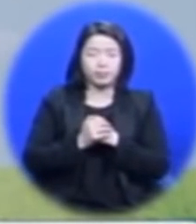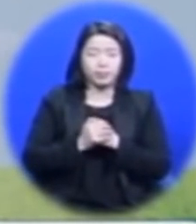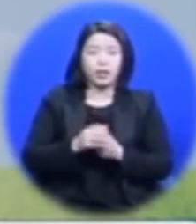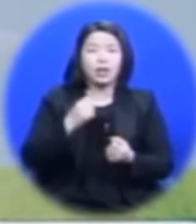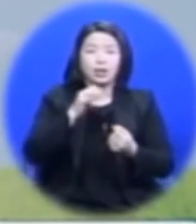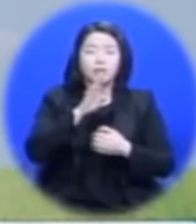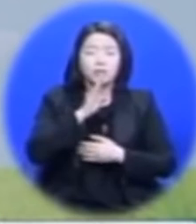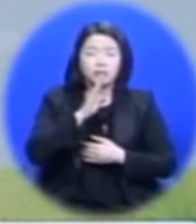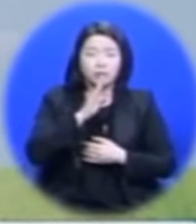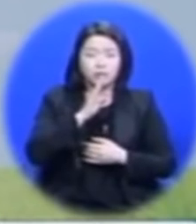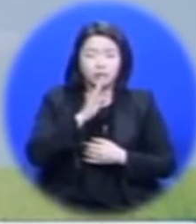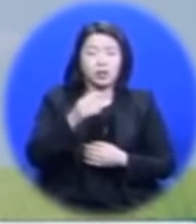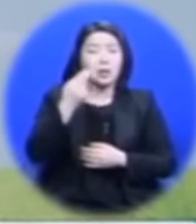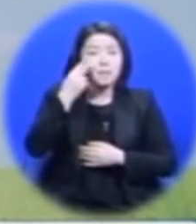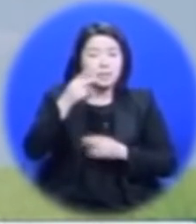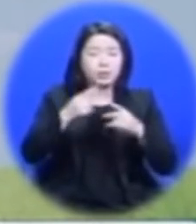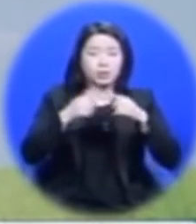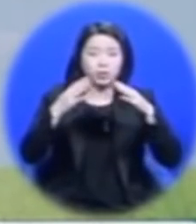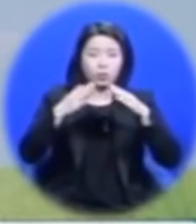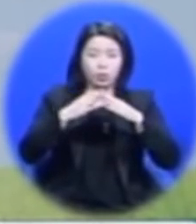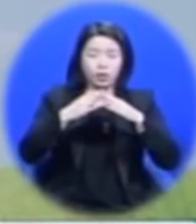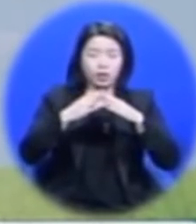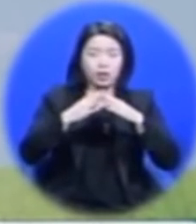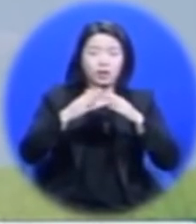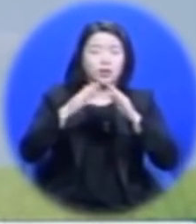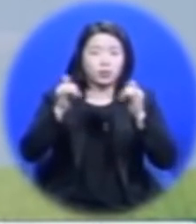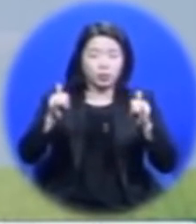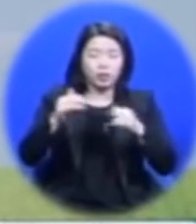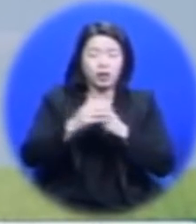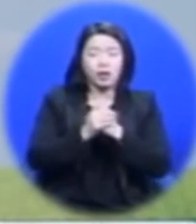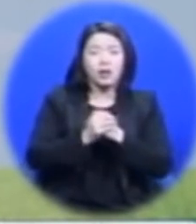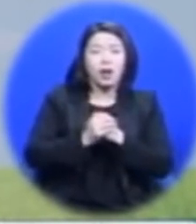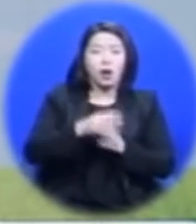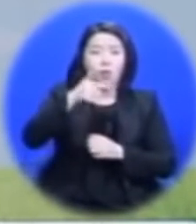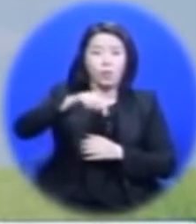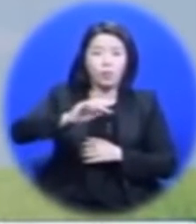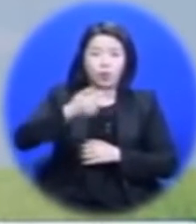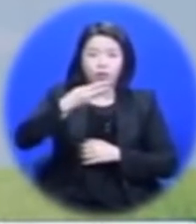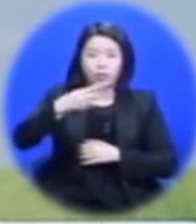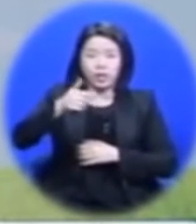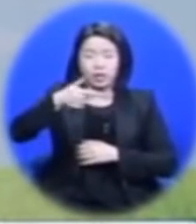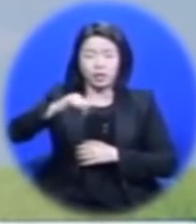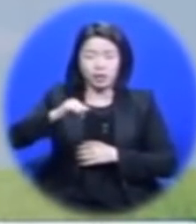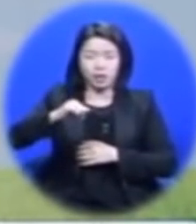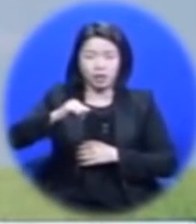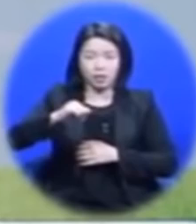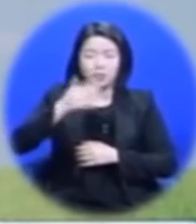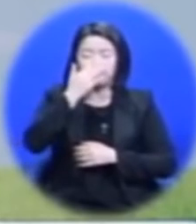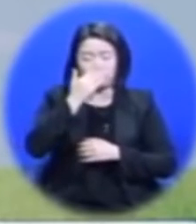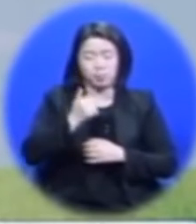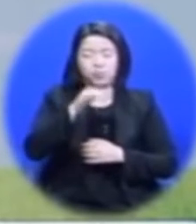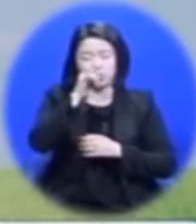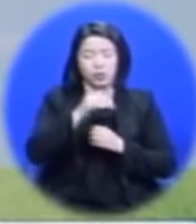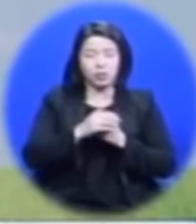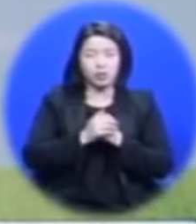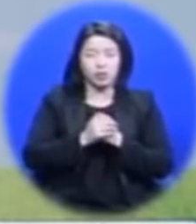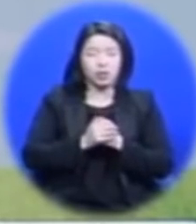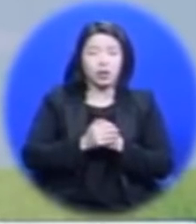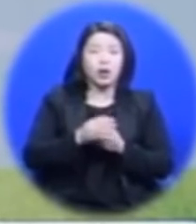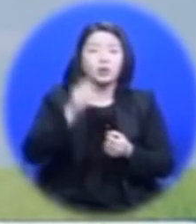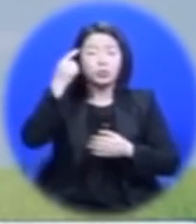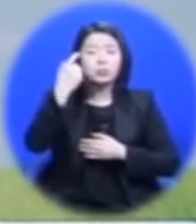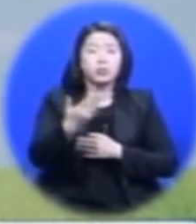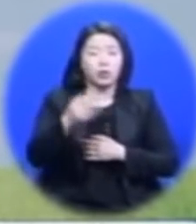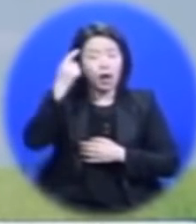그러면서 미국 교회가 권태기에 빠졌다. 그러면서 물어요. 한국 교회는 어떠냐고 물어요. 한국